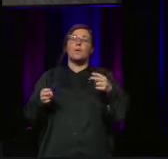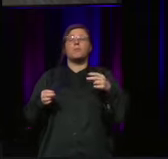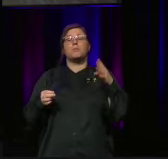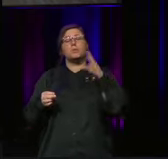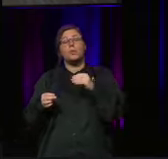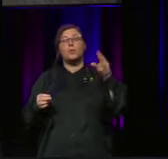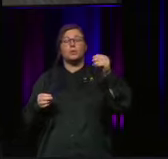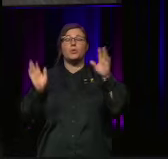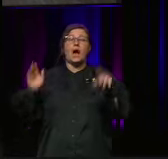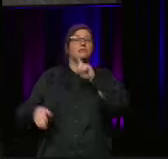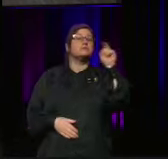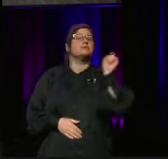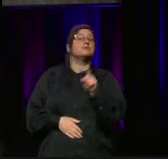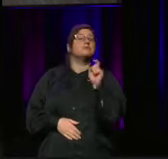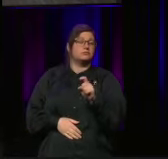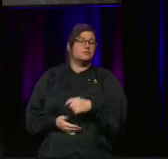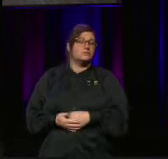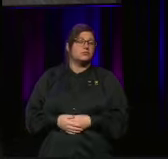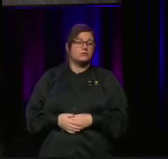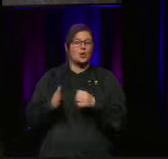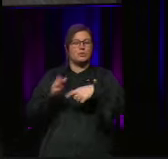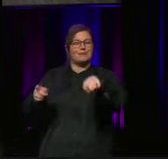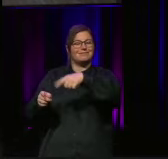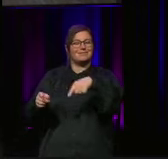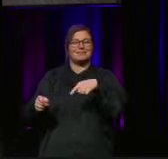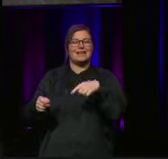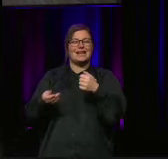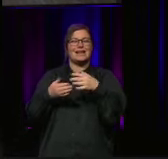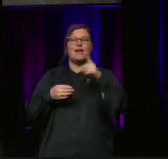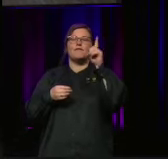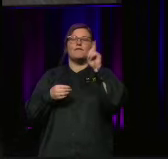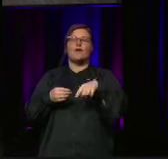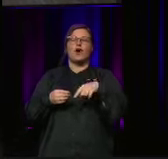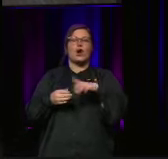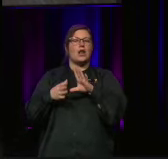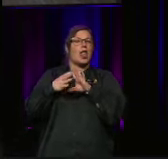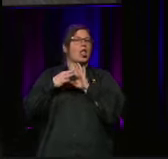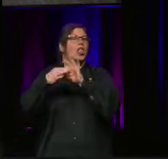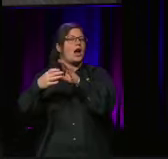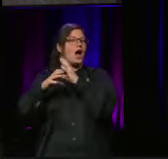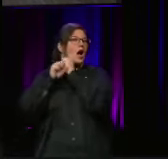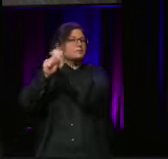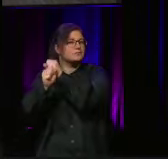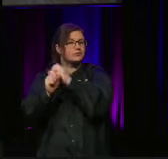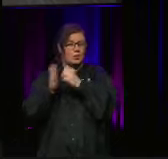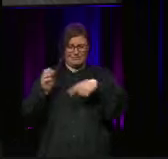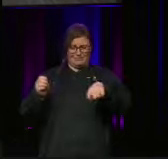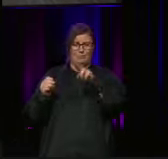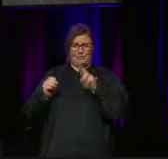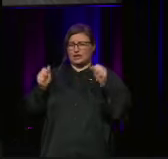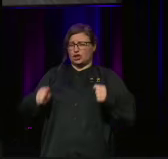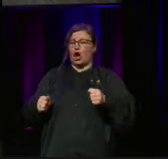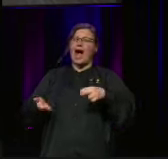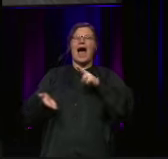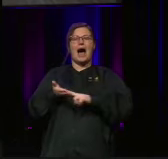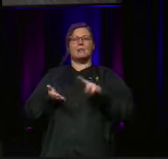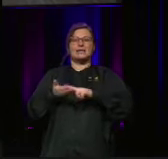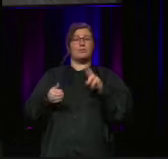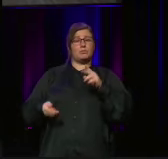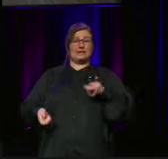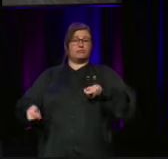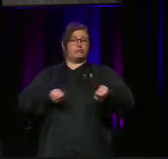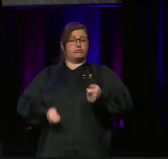ganska kritiserad just för att den är lite för osjälvständig med tanke på att den ska administrera och så att säga basa över just